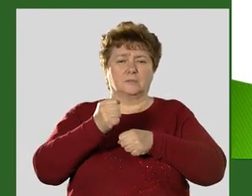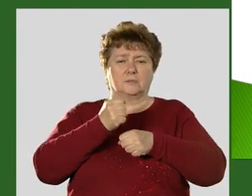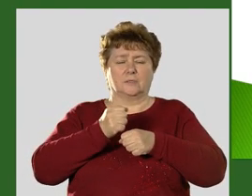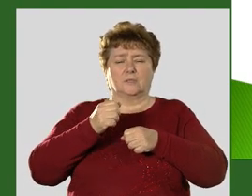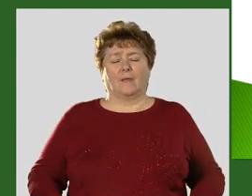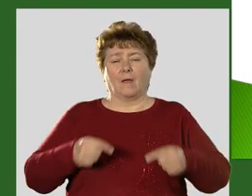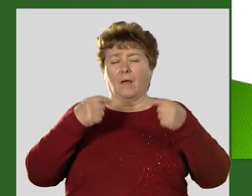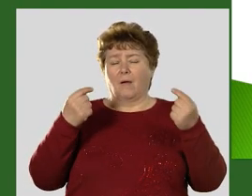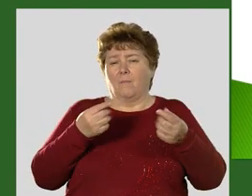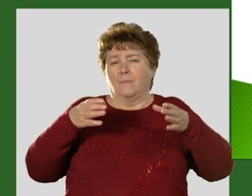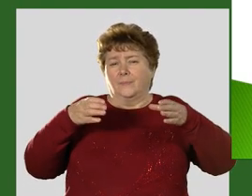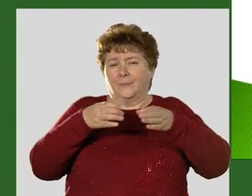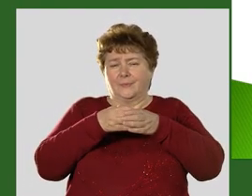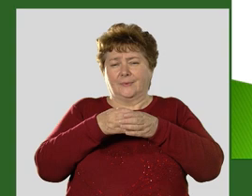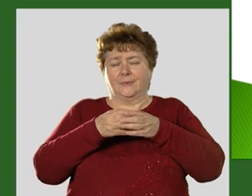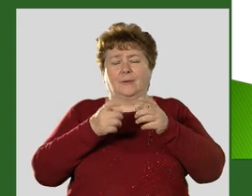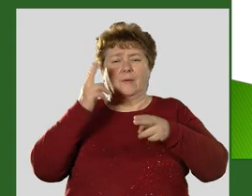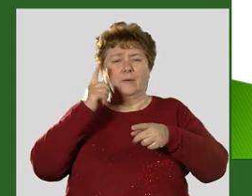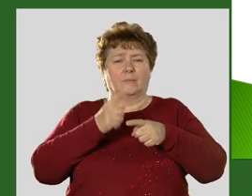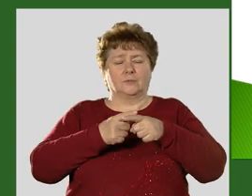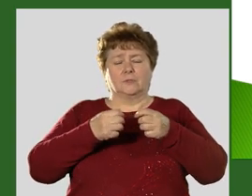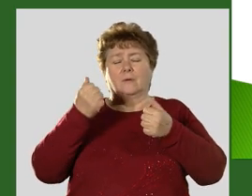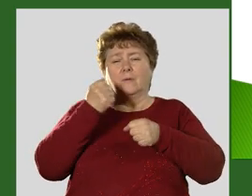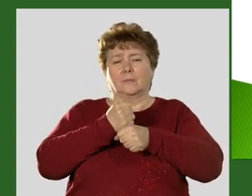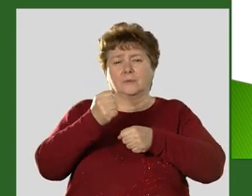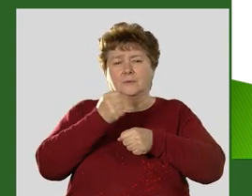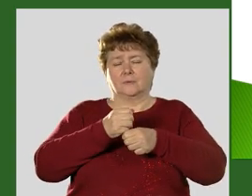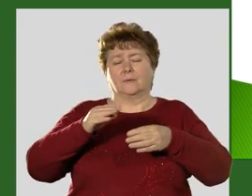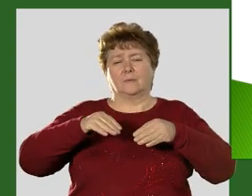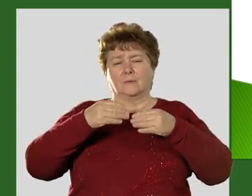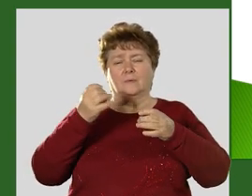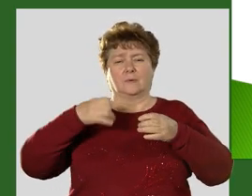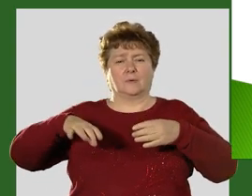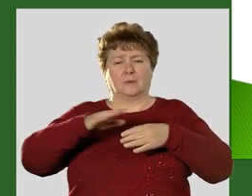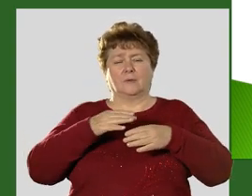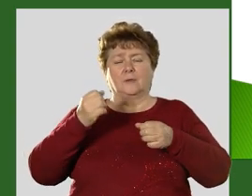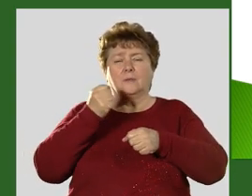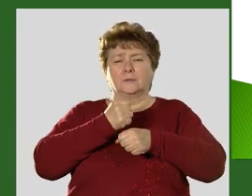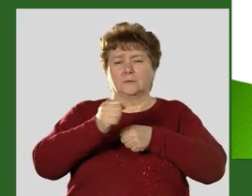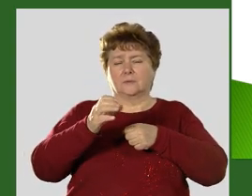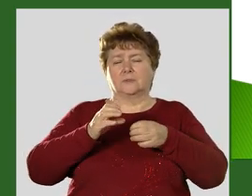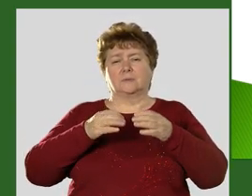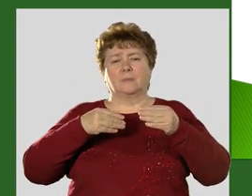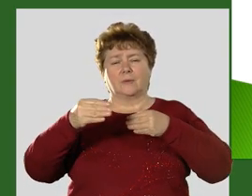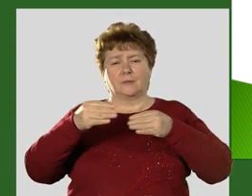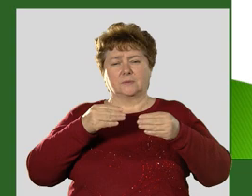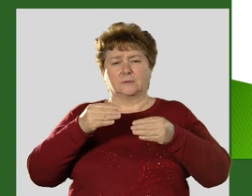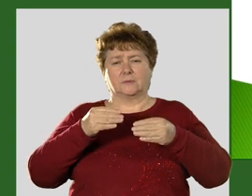материалы. Малые предприятия химического производства обеспечивают республику изделиями из пластика,